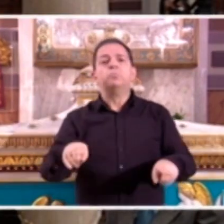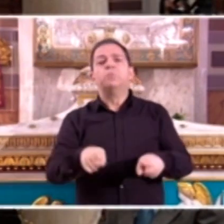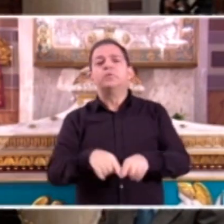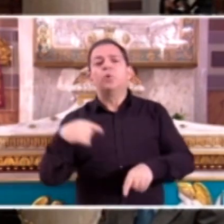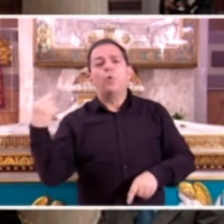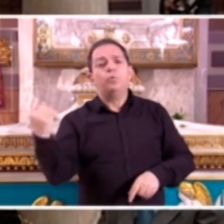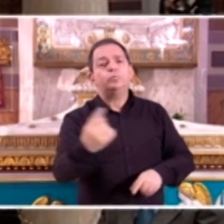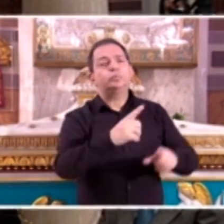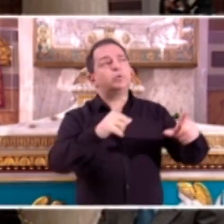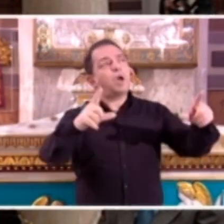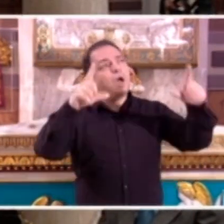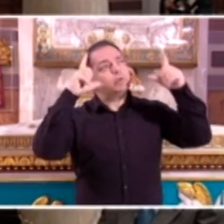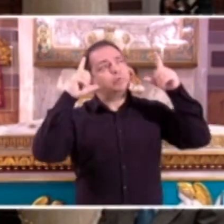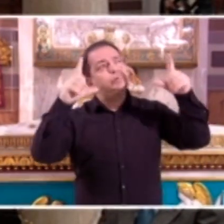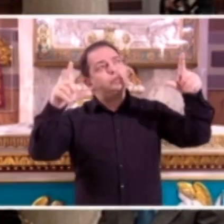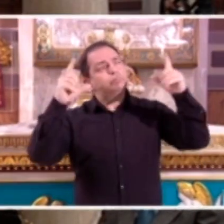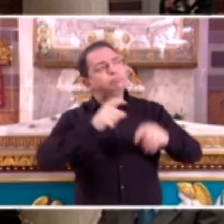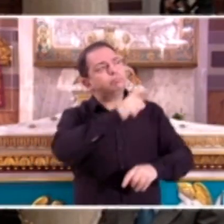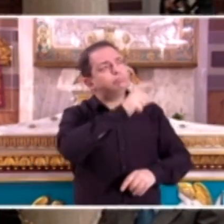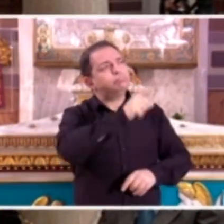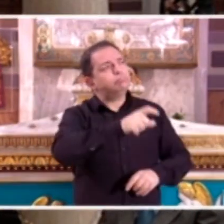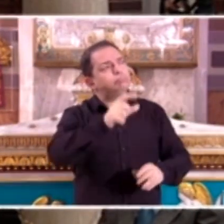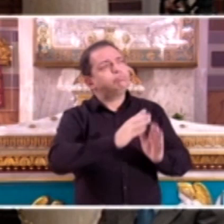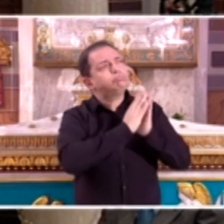Μαρίας, με τα πάντων των Αγίων